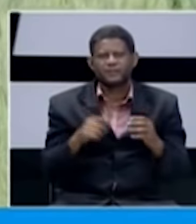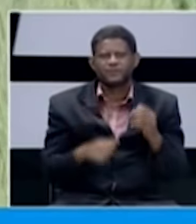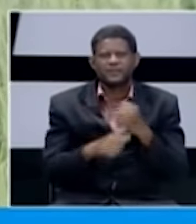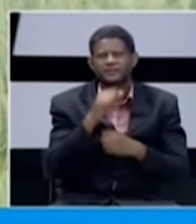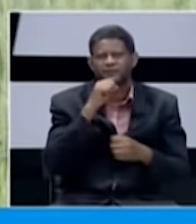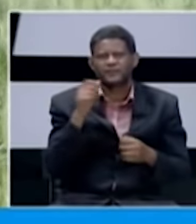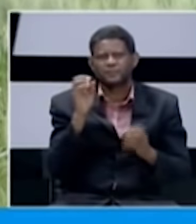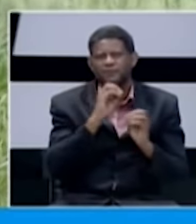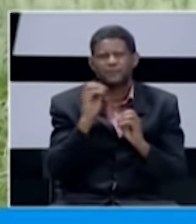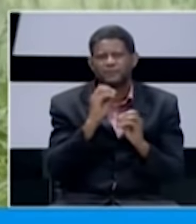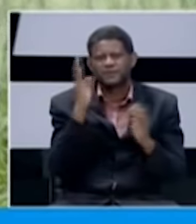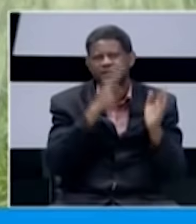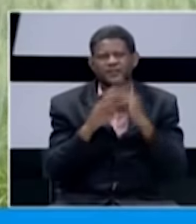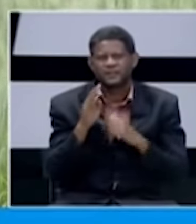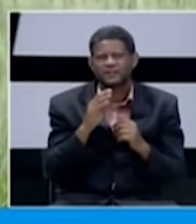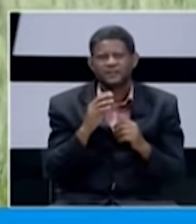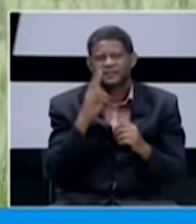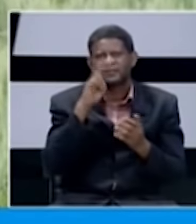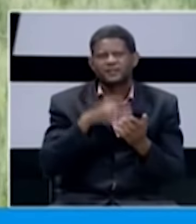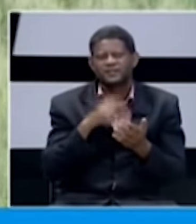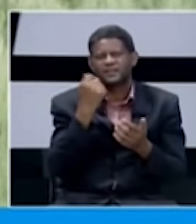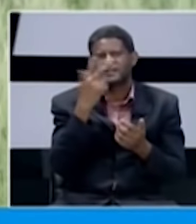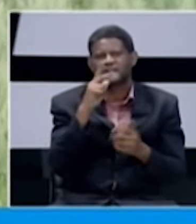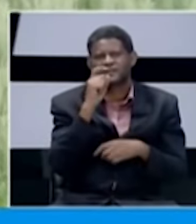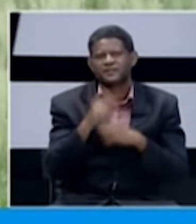زعمزع سلزي خلت شحي عصر تسلستي تأينا